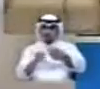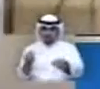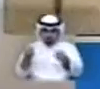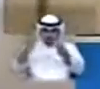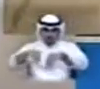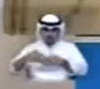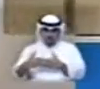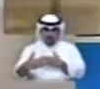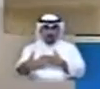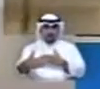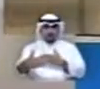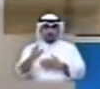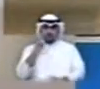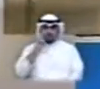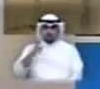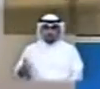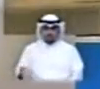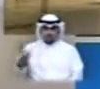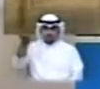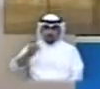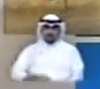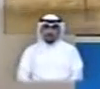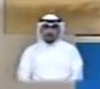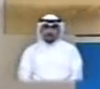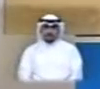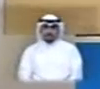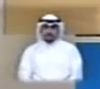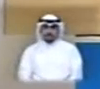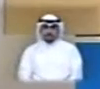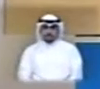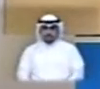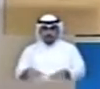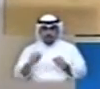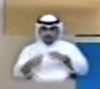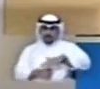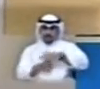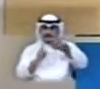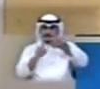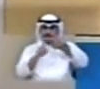في الايام القادمه الى مستوى الطبيعي. نعم، كان معنا نائب الرئيس